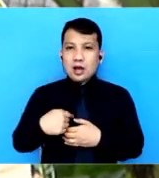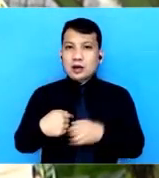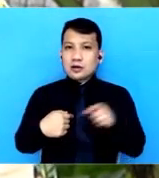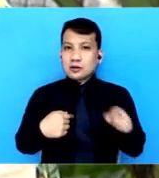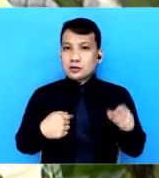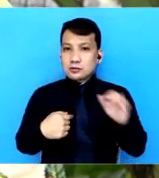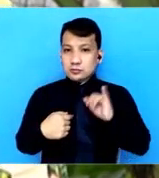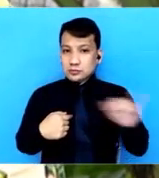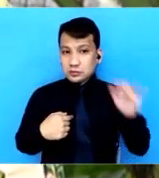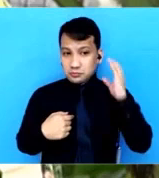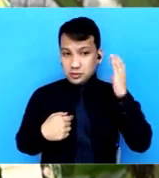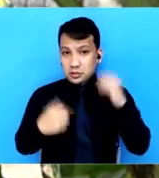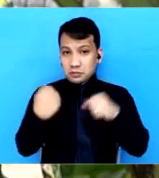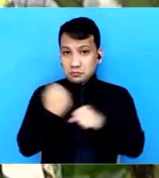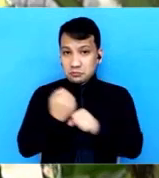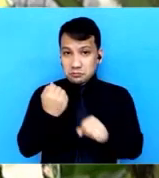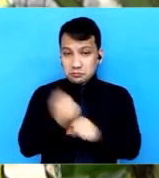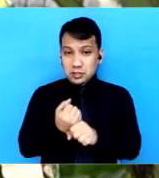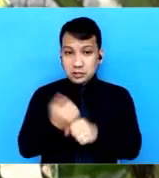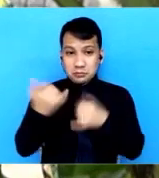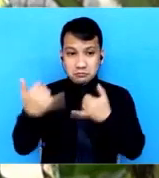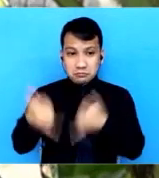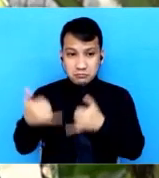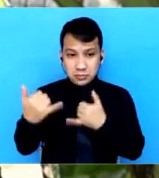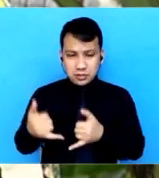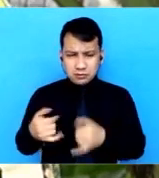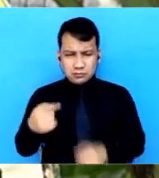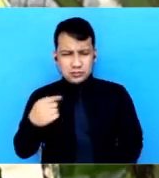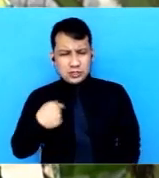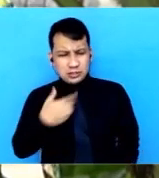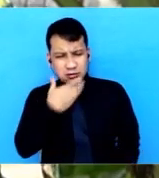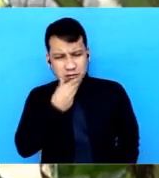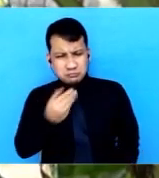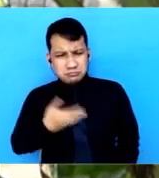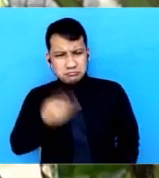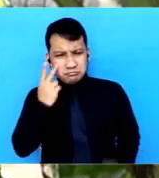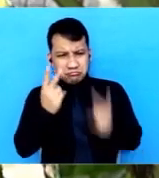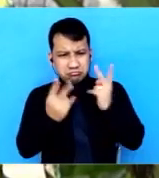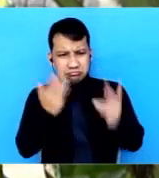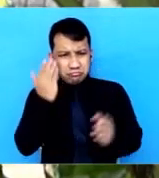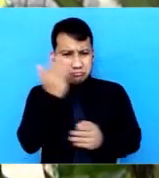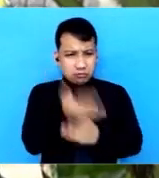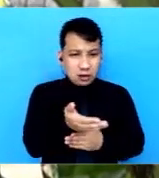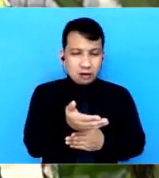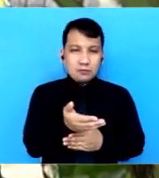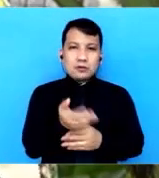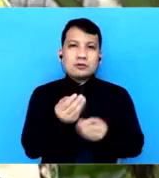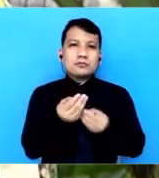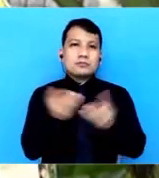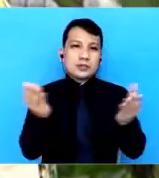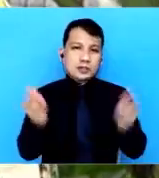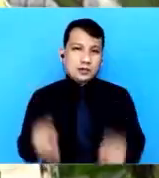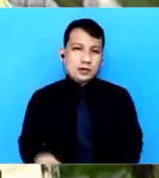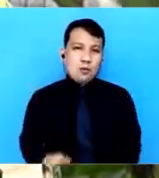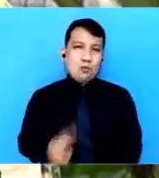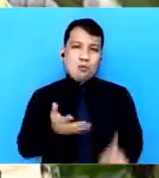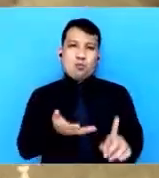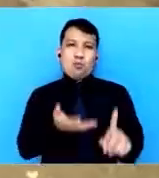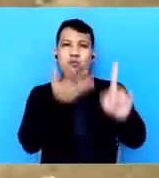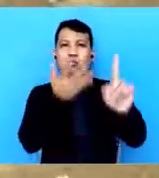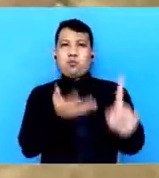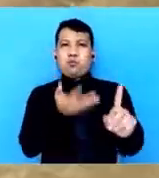na nagagawa ng laruan. Nung pinuntahan ko po siya, nung binudyahan ko po, humanga po ako sa mga nagawa